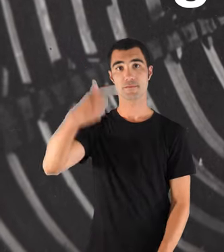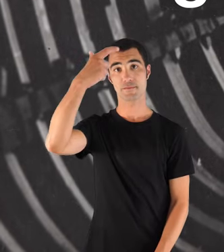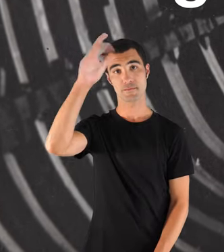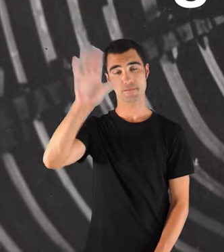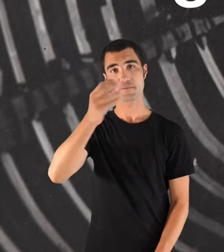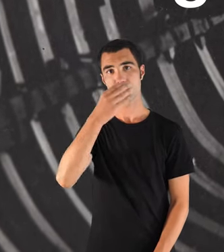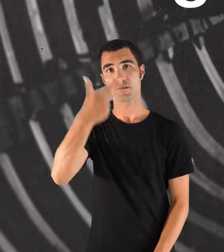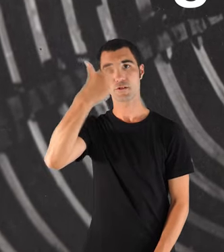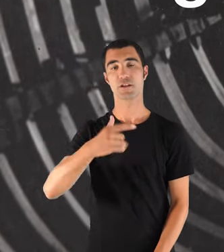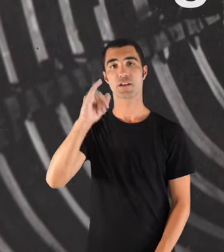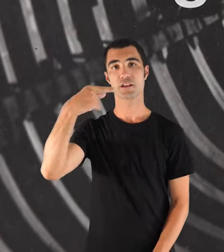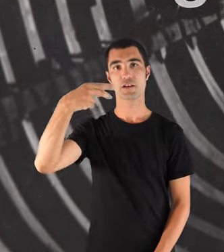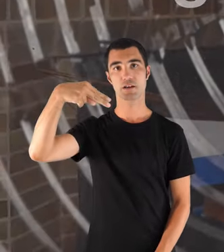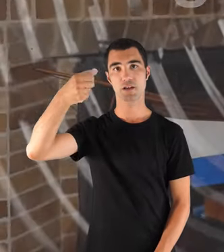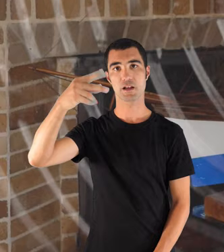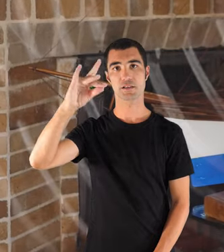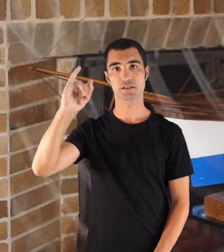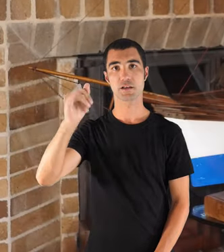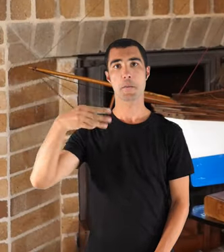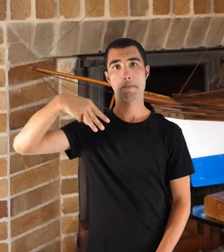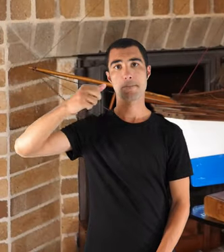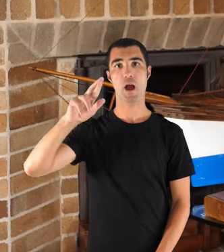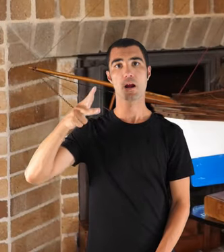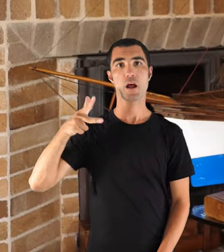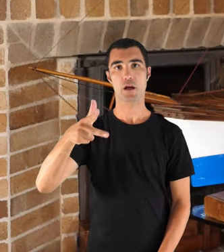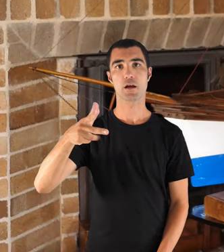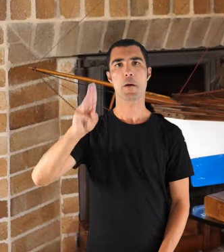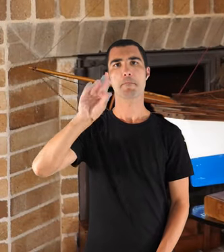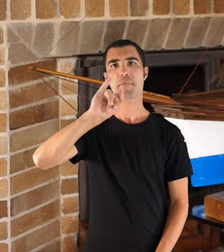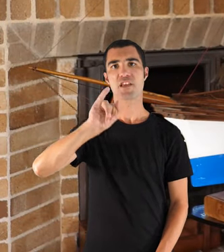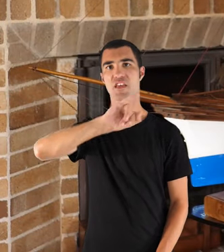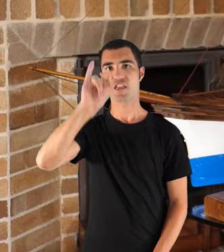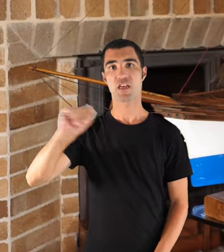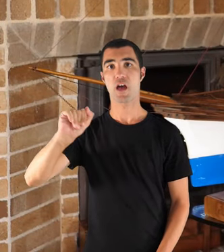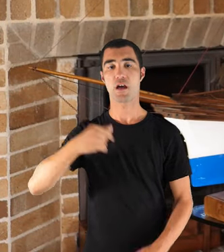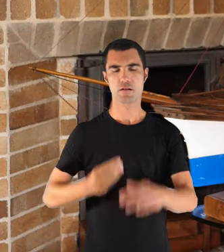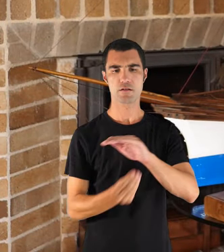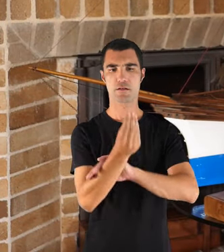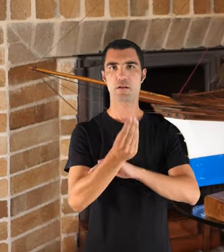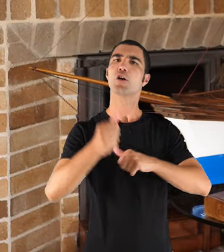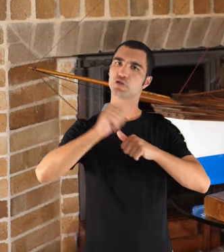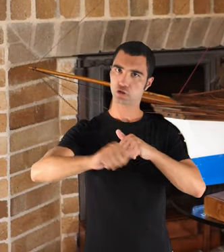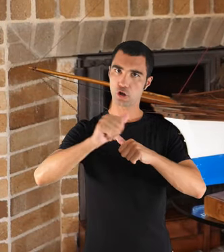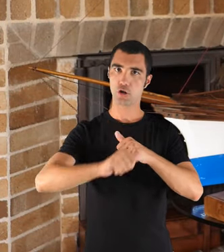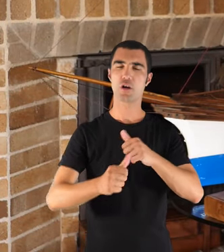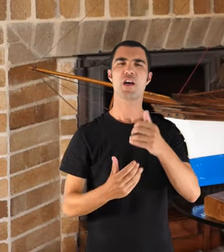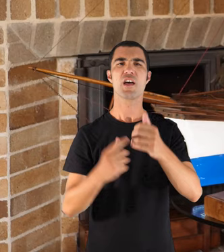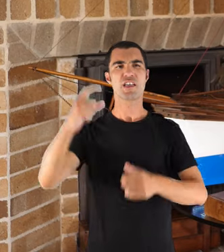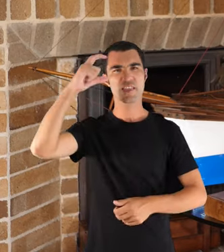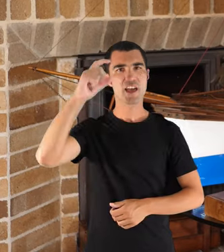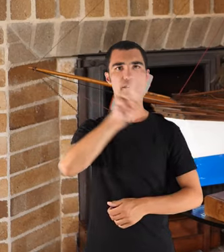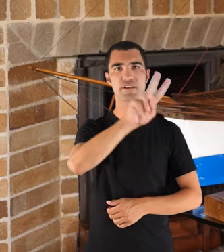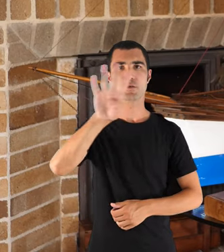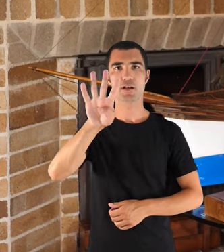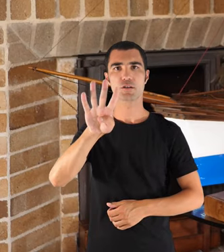Bueno, jo som Ignasi Marc Pisà i vaig néixer a Sóller dia 24